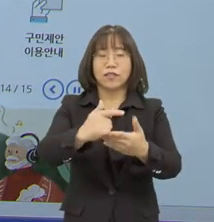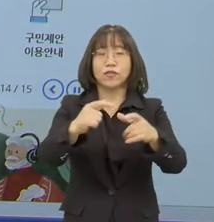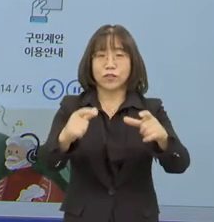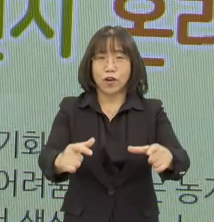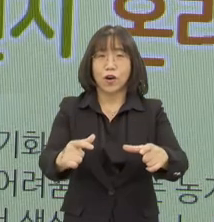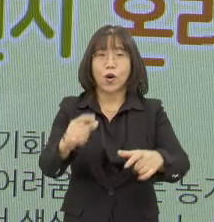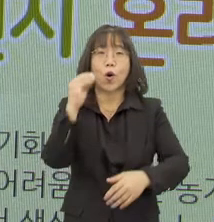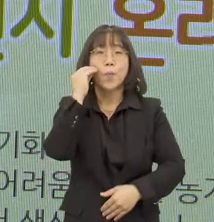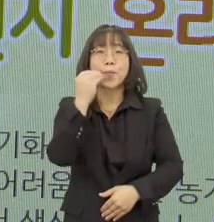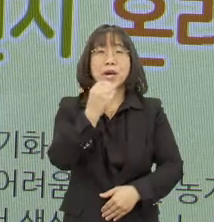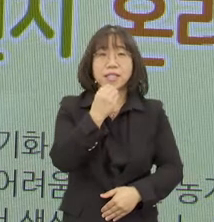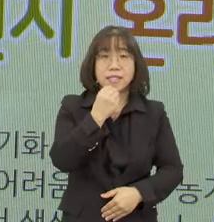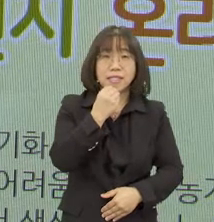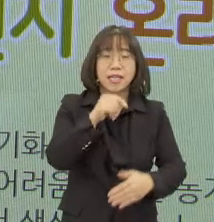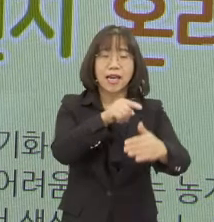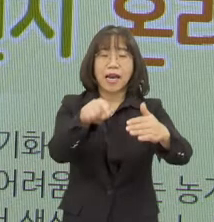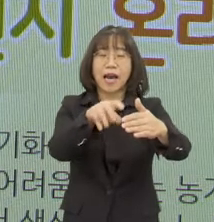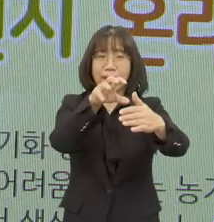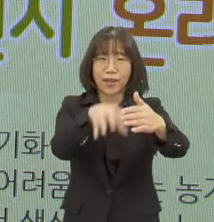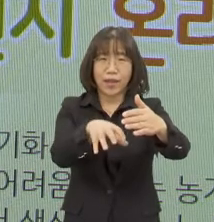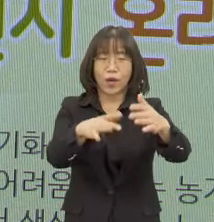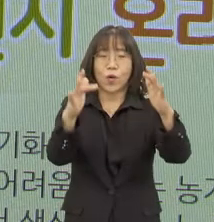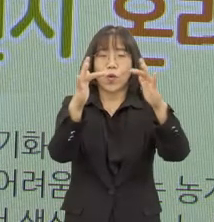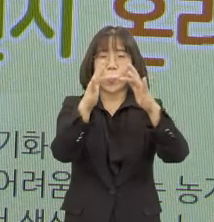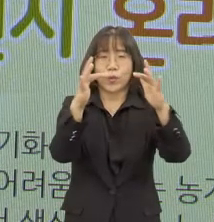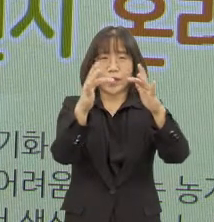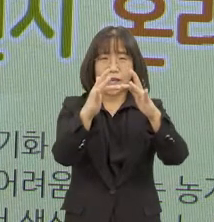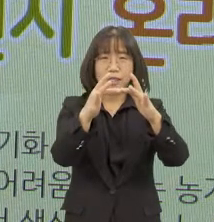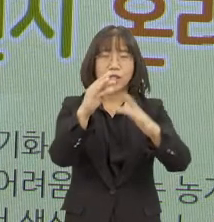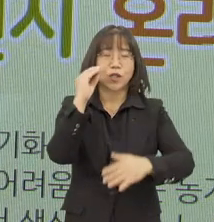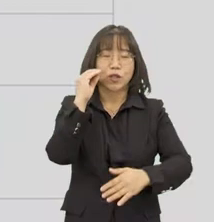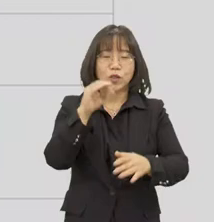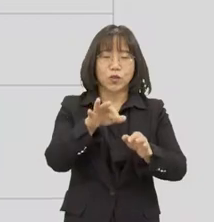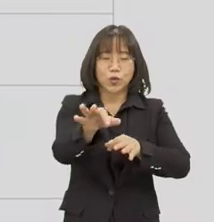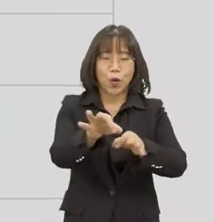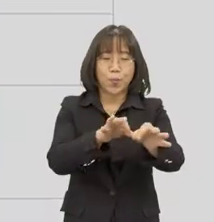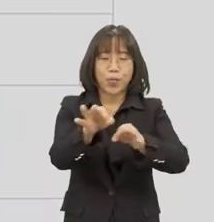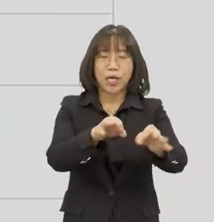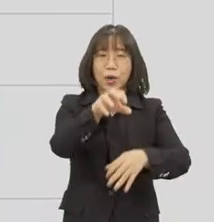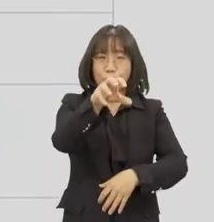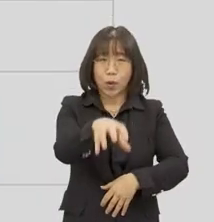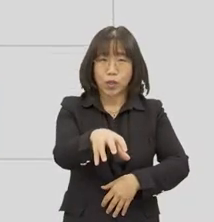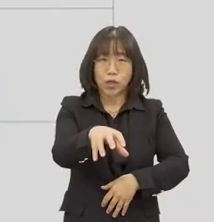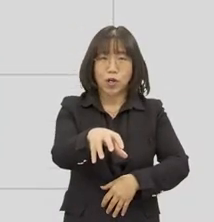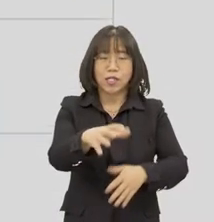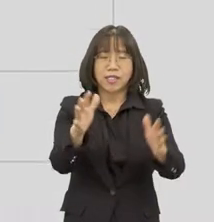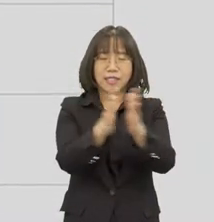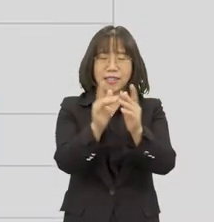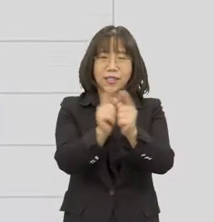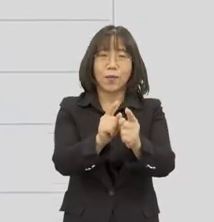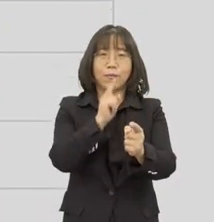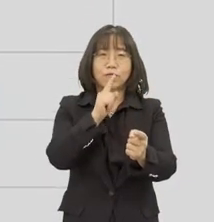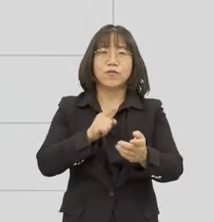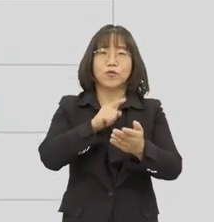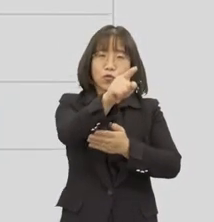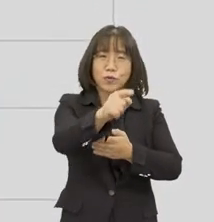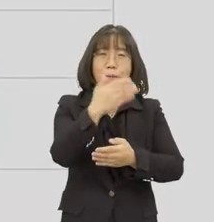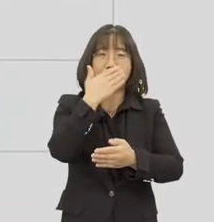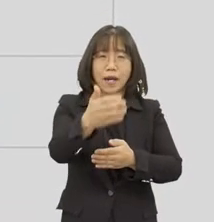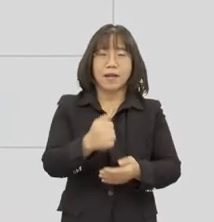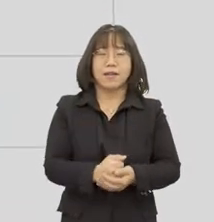강서구청 홈페이지 내에 마련된 자매 결연지 운영 온라인 쇼핑몰에서 품목을 확인한 뒤 직접 주문하면